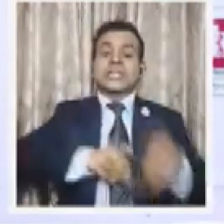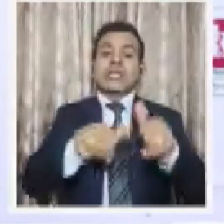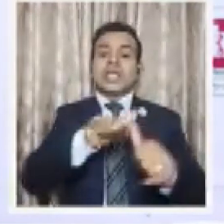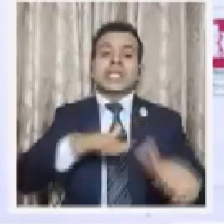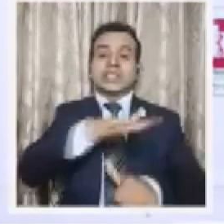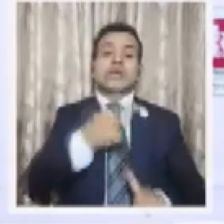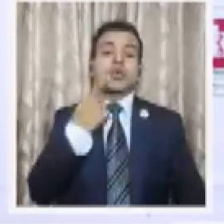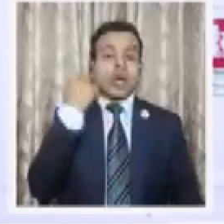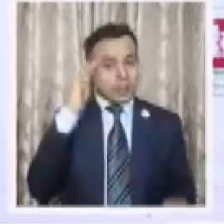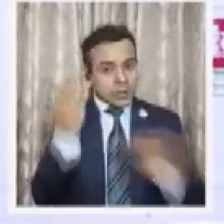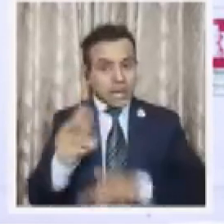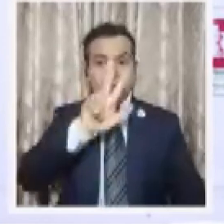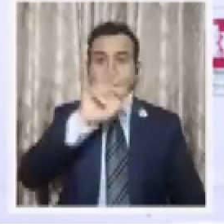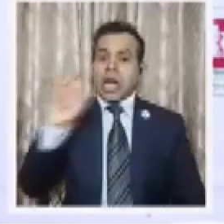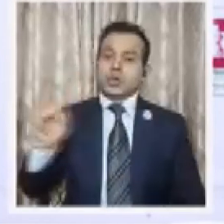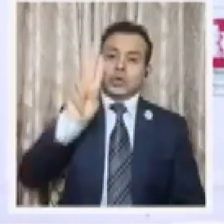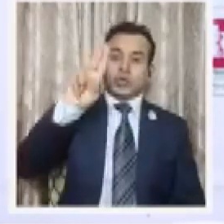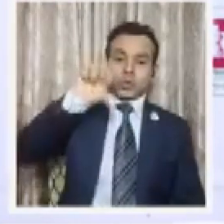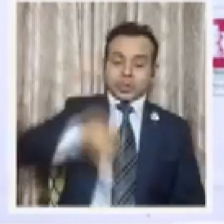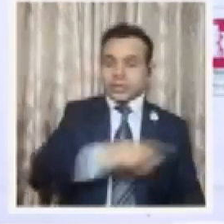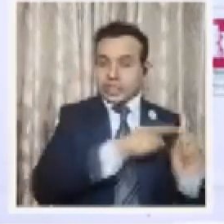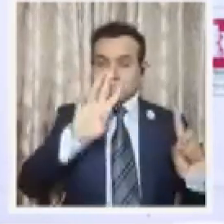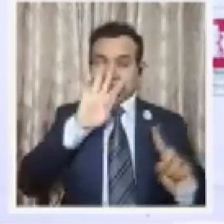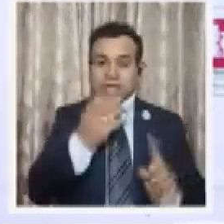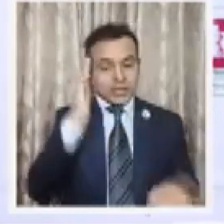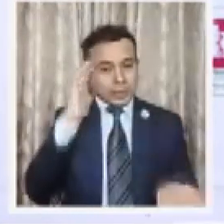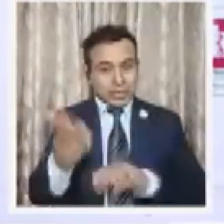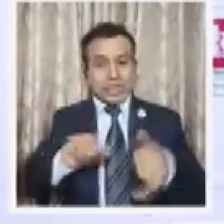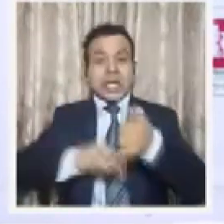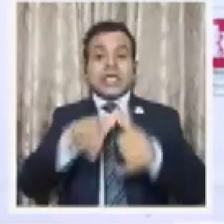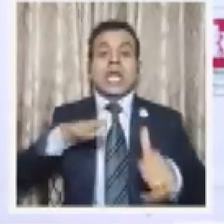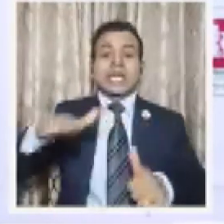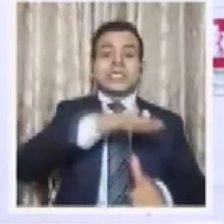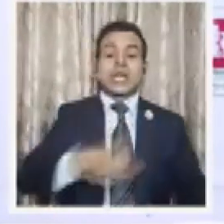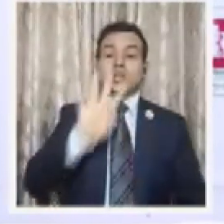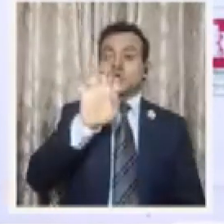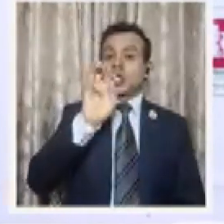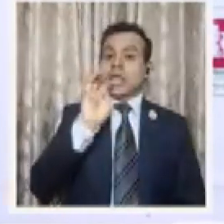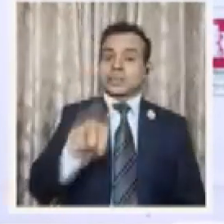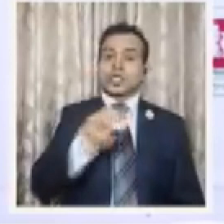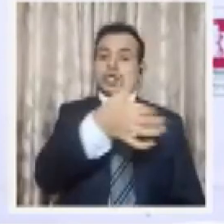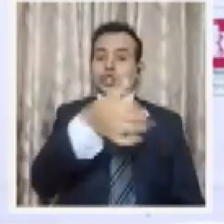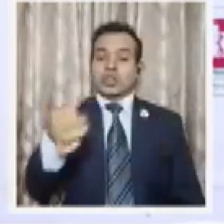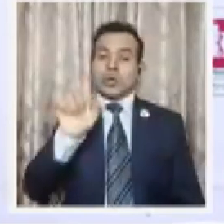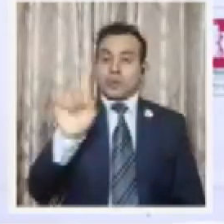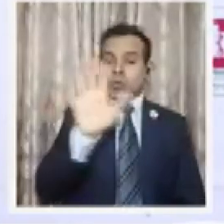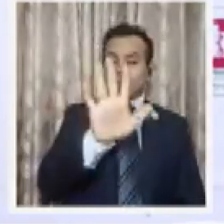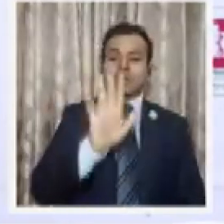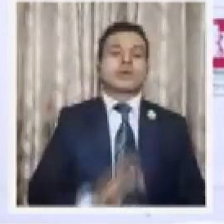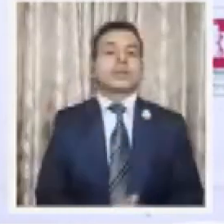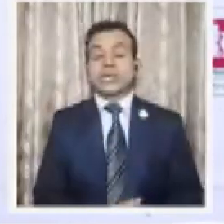17,86,145 জন। 24 ঘন্টায় দক্ষিণ পূর্ব এশিয়া মৃত্যুবরণ করেছেন 829 জন। এ পর্যন্ত দক্ষিণ পূর্ব এশিয়া মৃত্যুবরণ